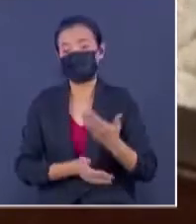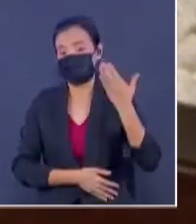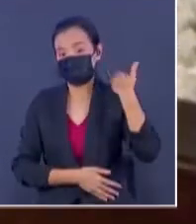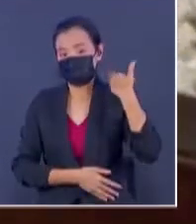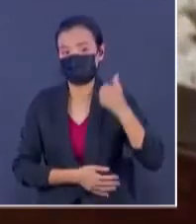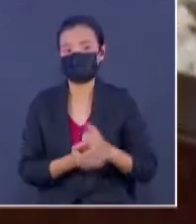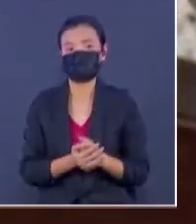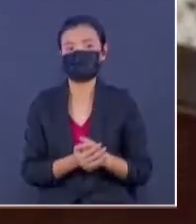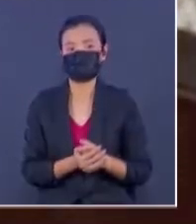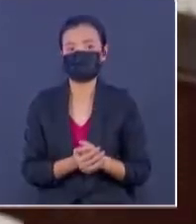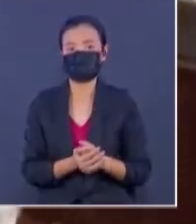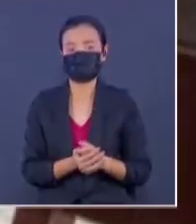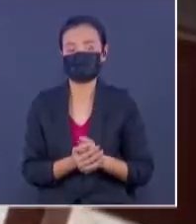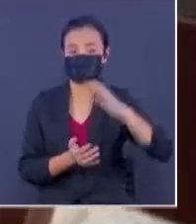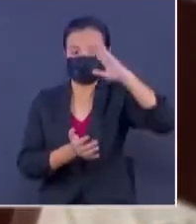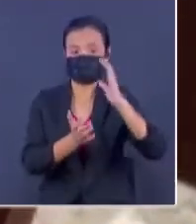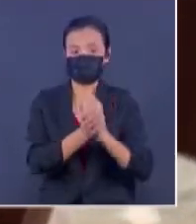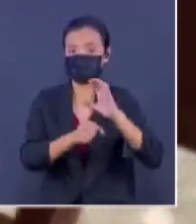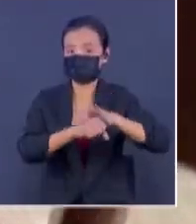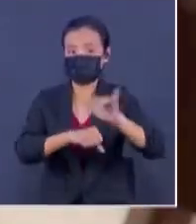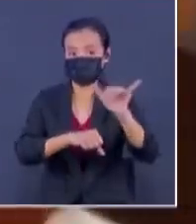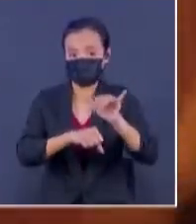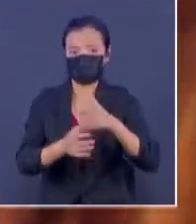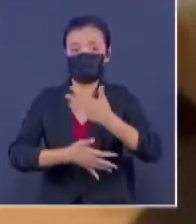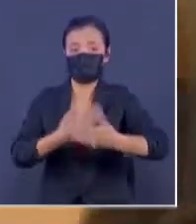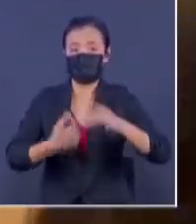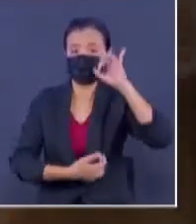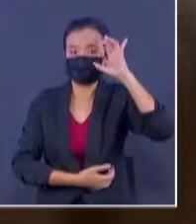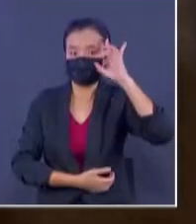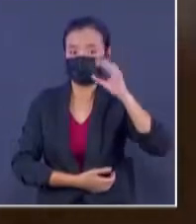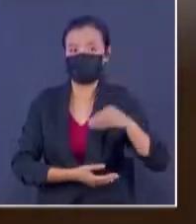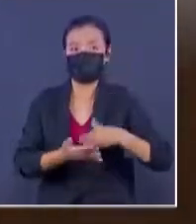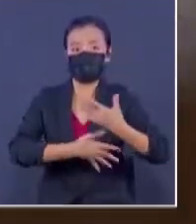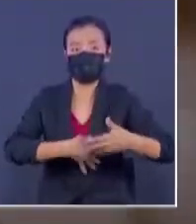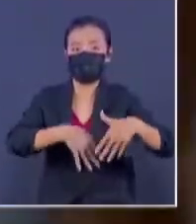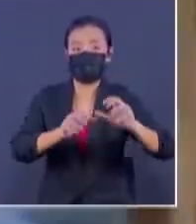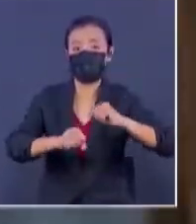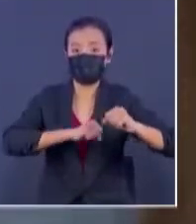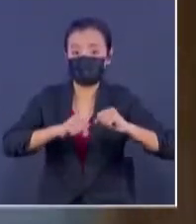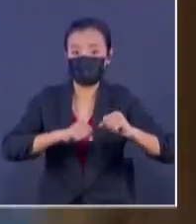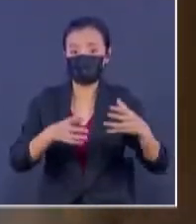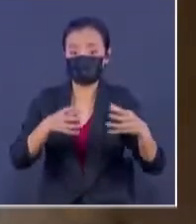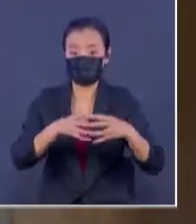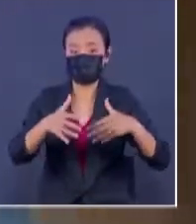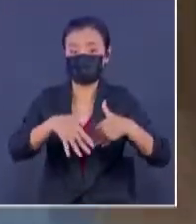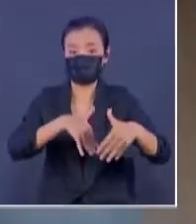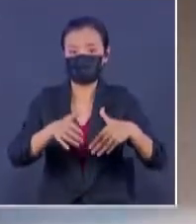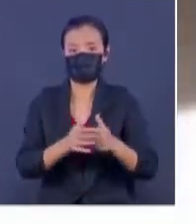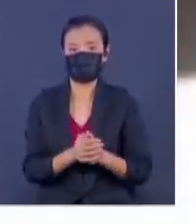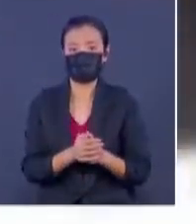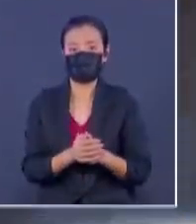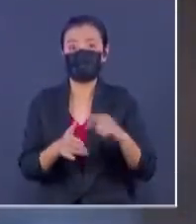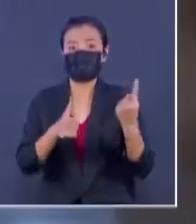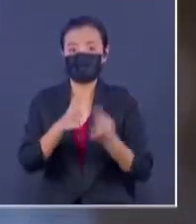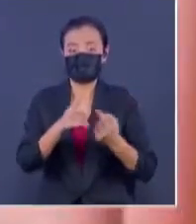ที่เจ้าหน้าที่จะเข้าไปจับกุมนะคะพระนรินทร์ศักดิ์ได้ขายยาบ้าไปแล้วจำนวนหนึ่งจากการสอบสวนทราบว่าพระนรินทร์ศักดิ์เป็นผู้ต้องห